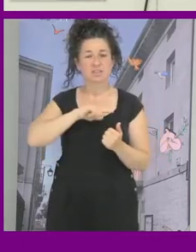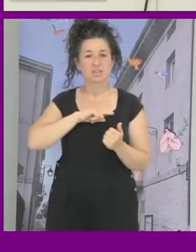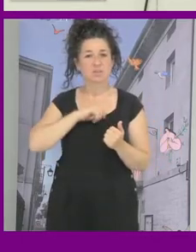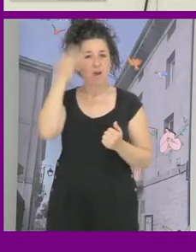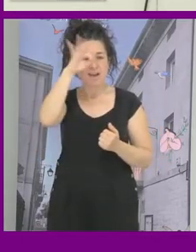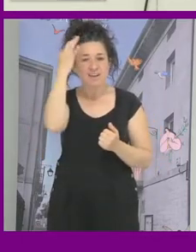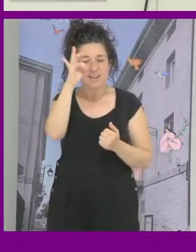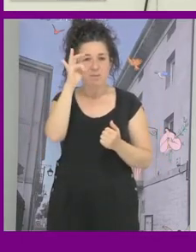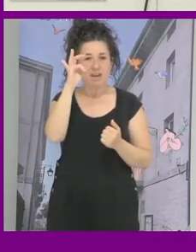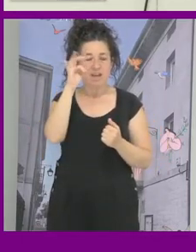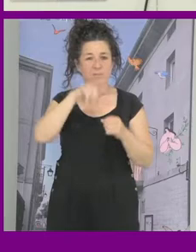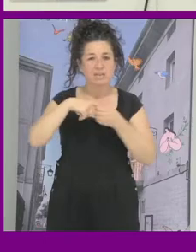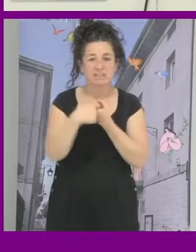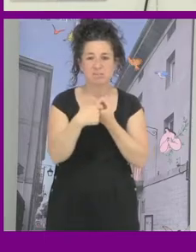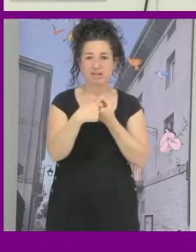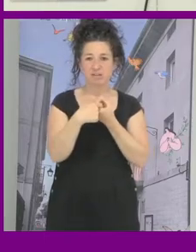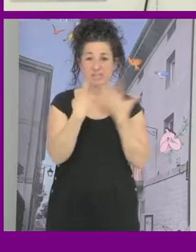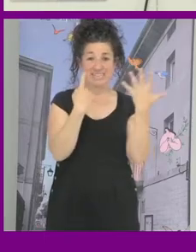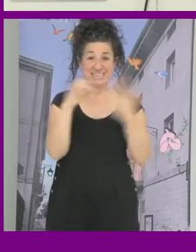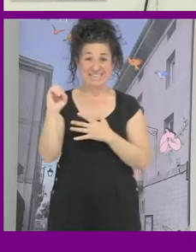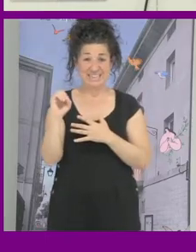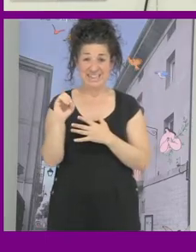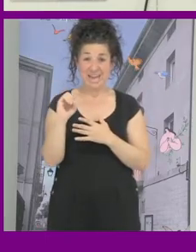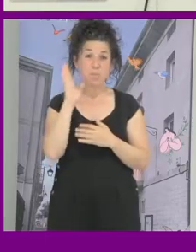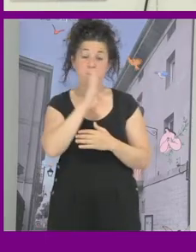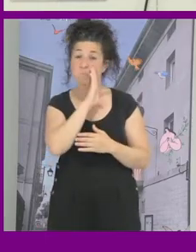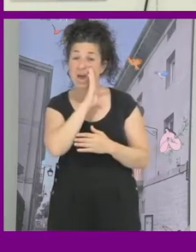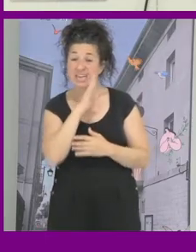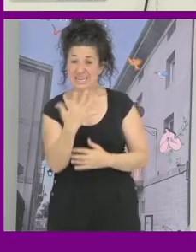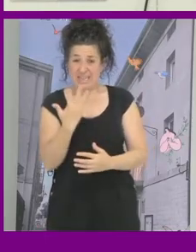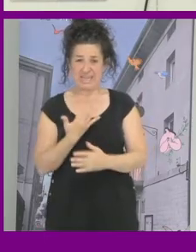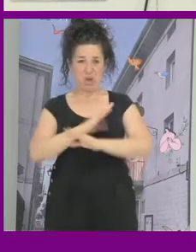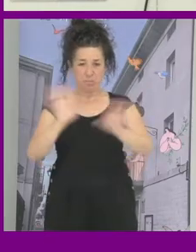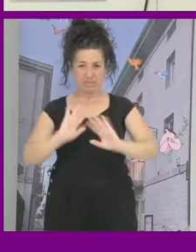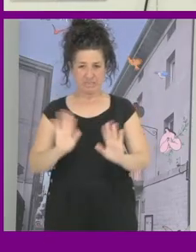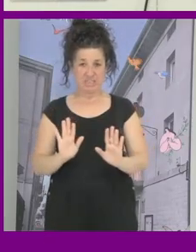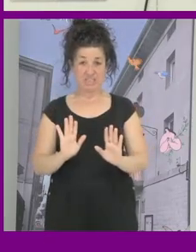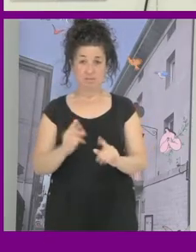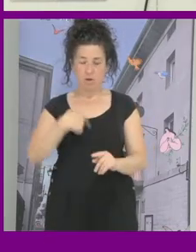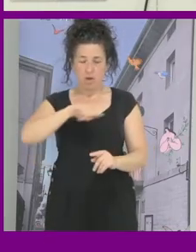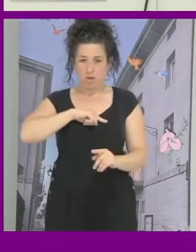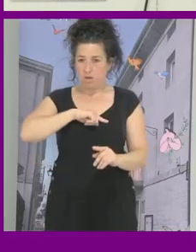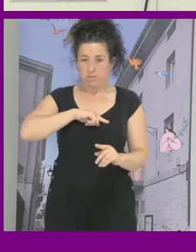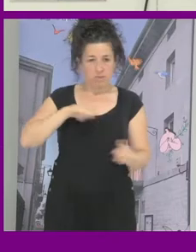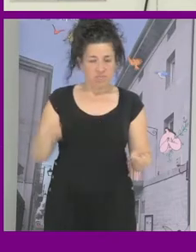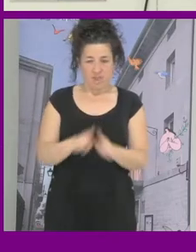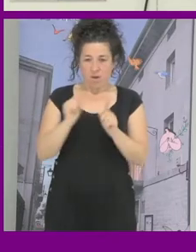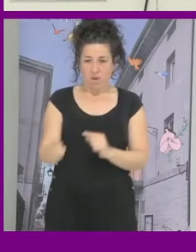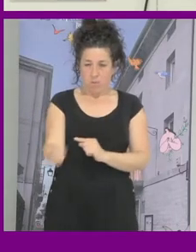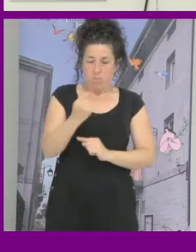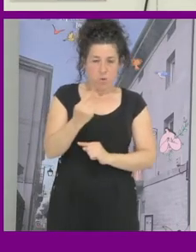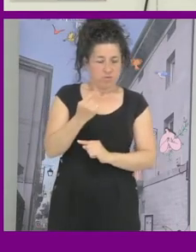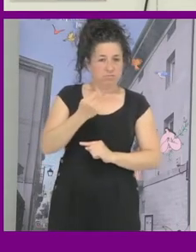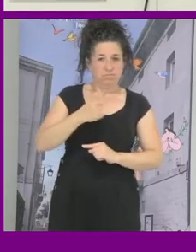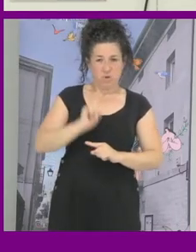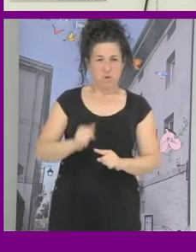genuen garaietan, 5 baino ez ginen amak. Hala ere, ez nuen epai hori espero, feminismoa traizionatu omen dudala.